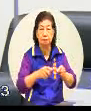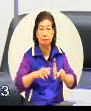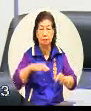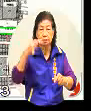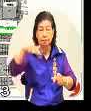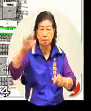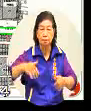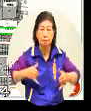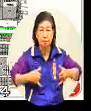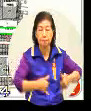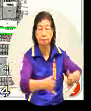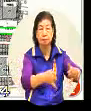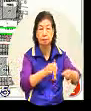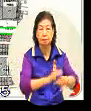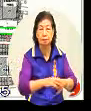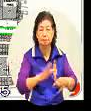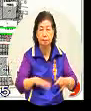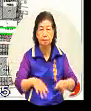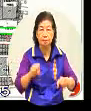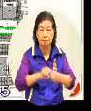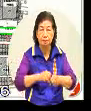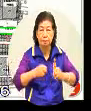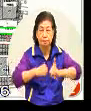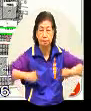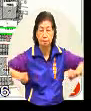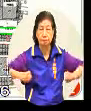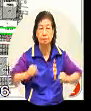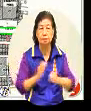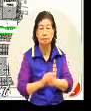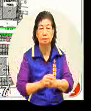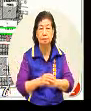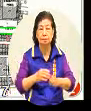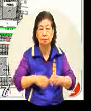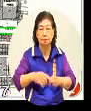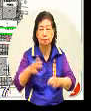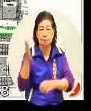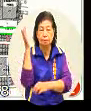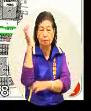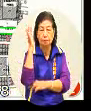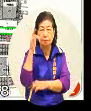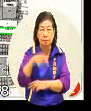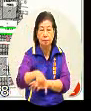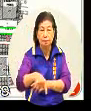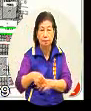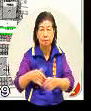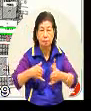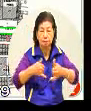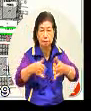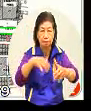39巷吼，即、这个扩宽的工程吼，即、这个路中有桩奇怪的代志。